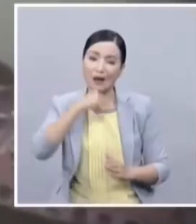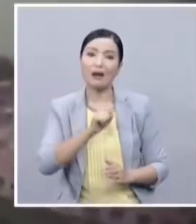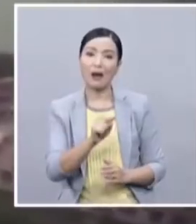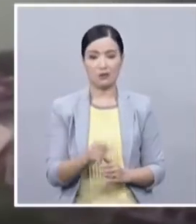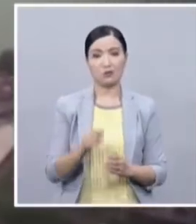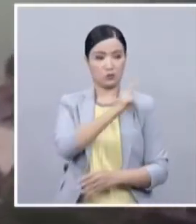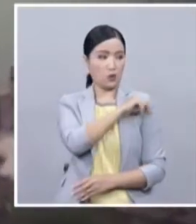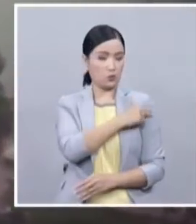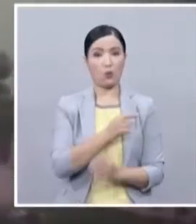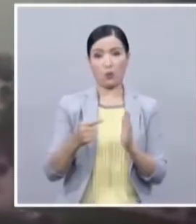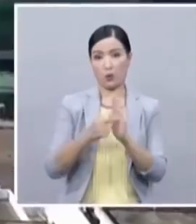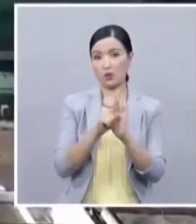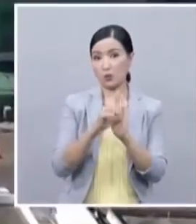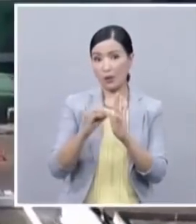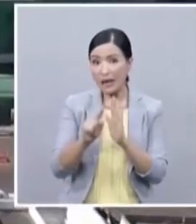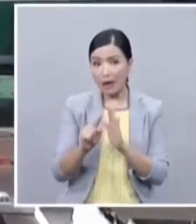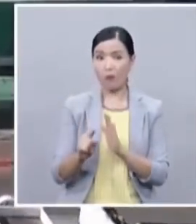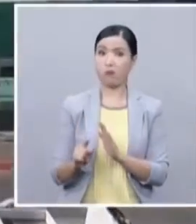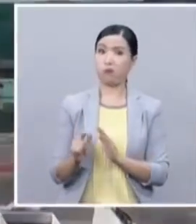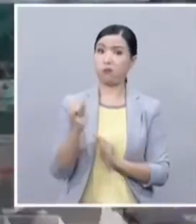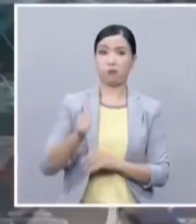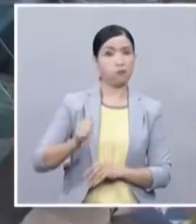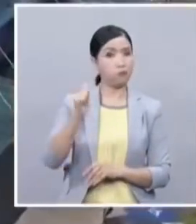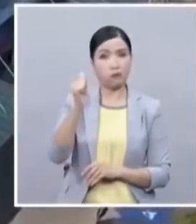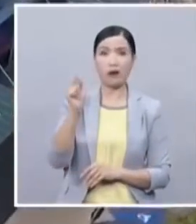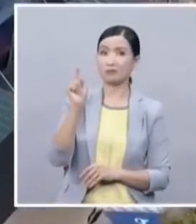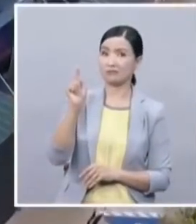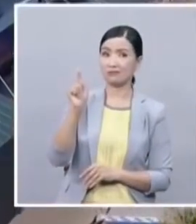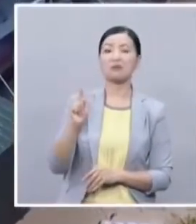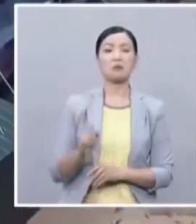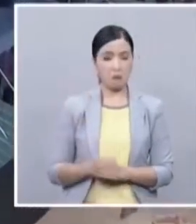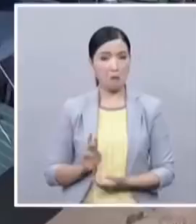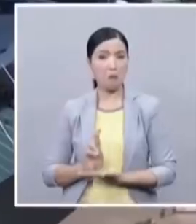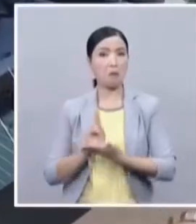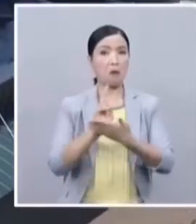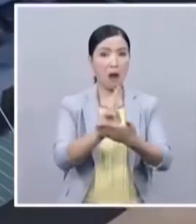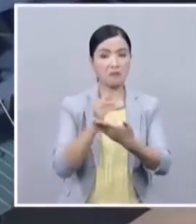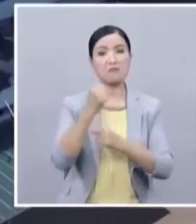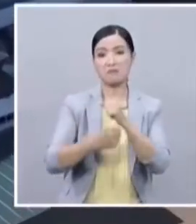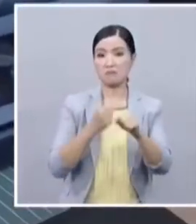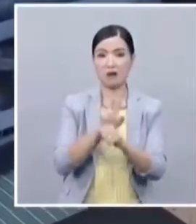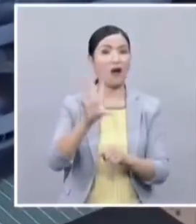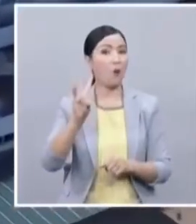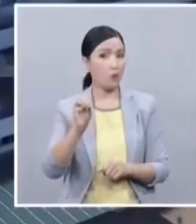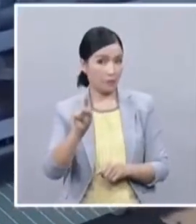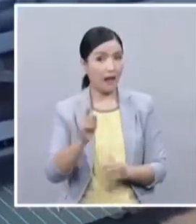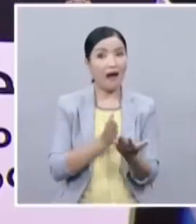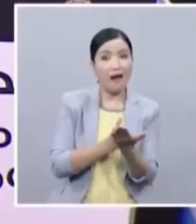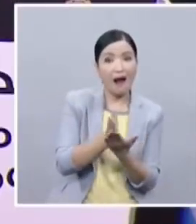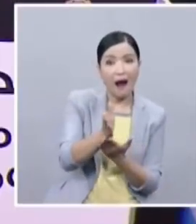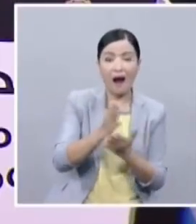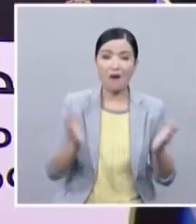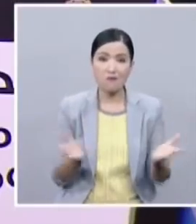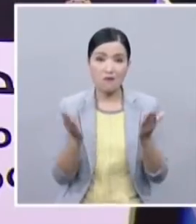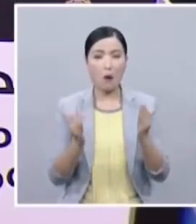จังหวัดร้อยเอ็ดและรางวัลชนะเลิศจากการมอบรางวัล United Nations Public Service Award ประจำปี2561นะครับในสาขา